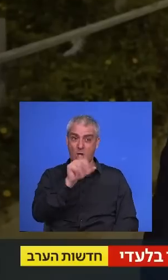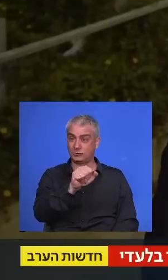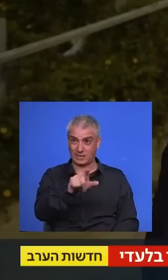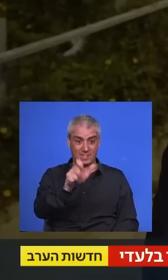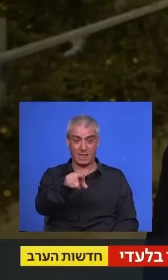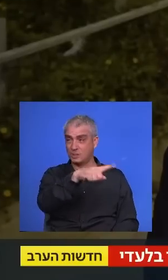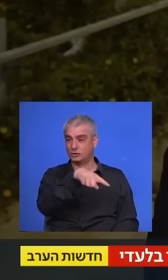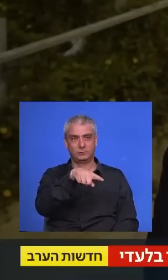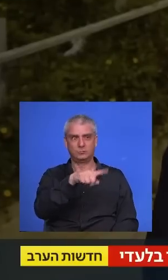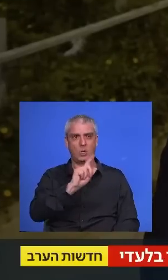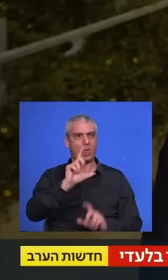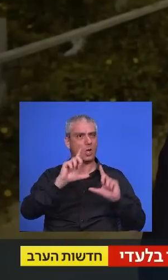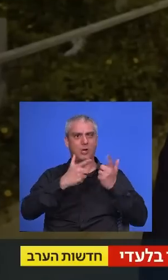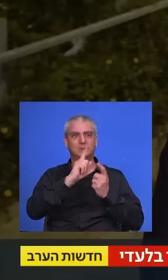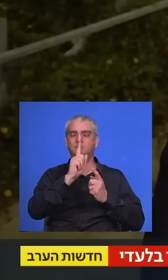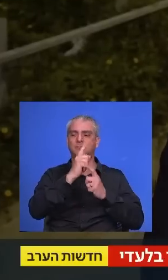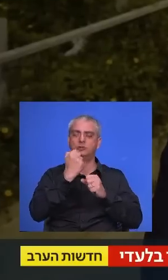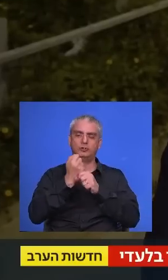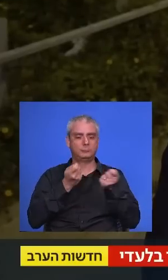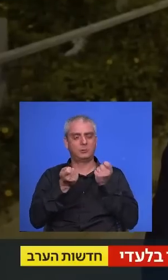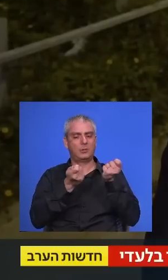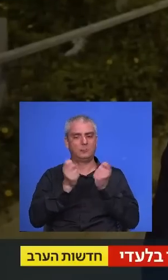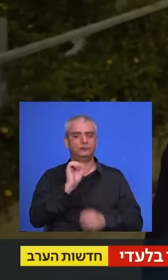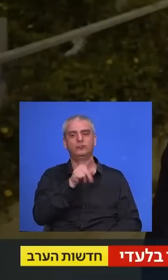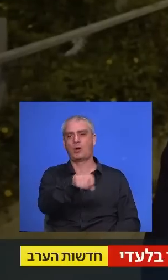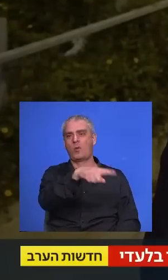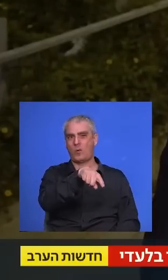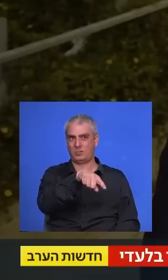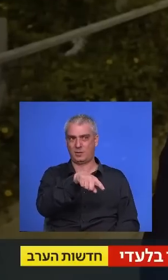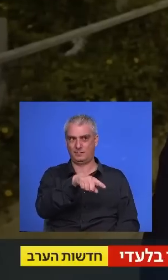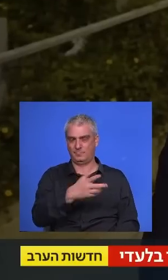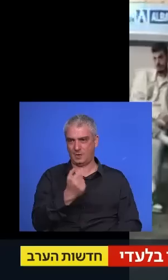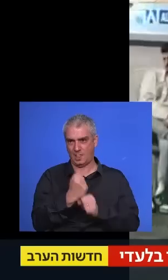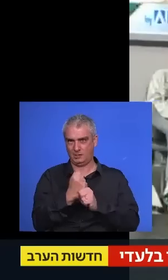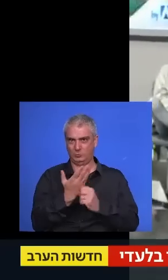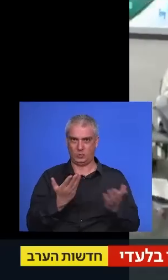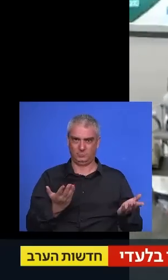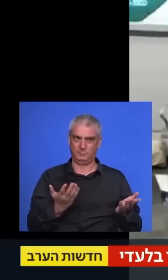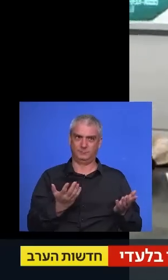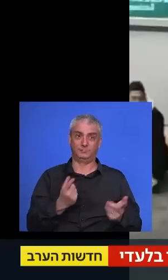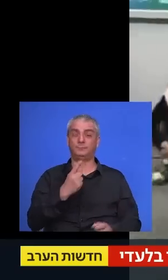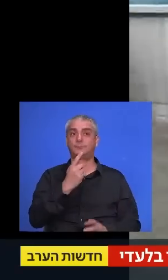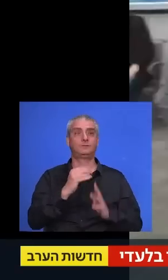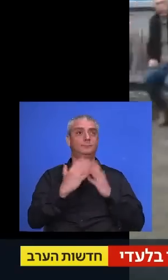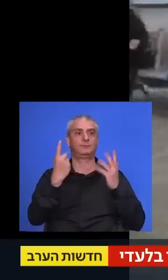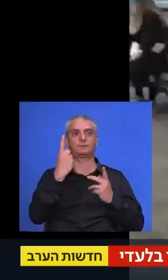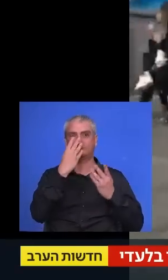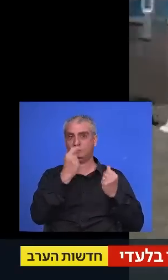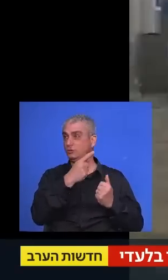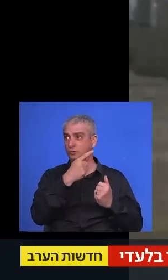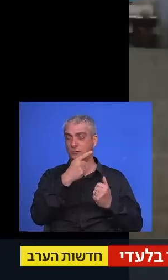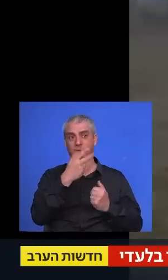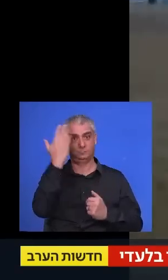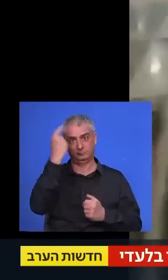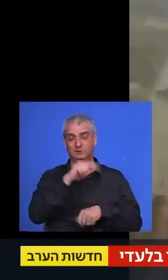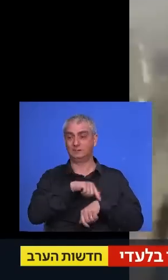האנשים, היא לא עוצרת את אלה שעומדים מאחוריהם וששלחו אותם לבצע את המעשה. מגדיל לעשות אחד החשודים שבזמנו